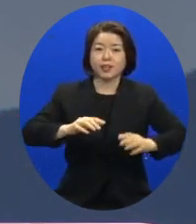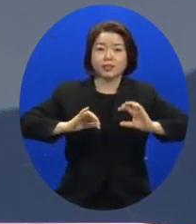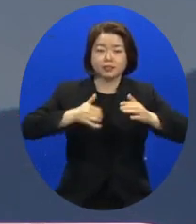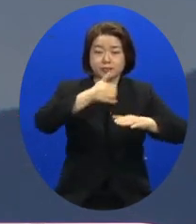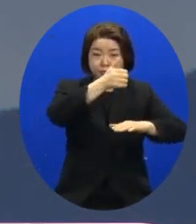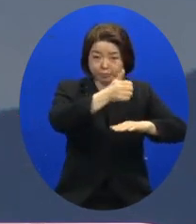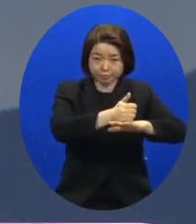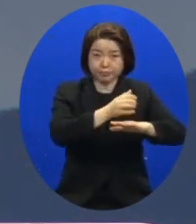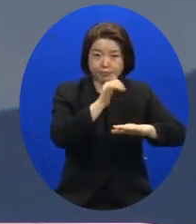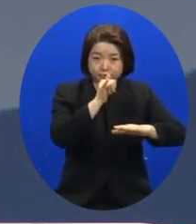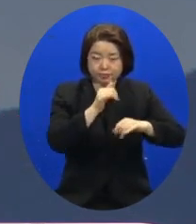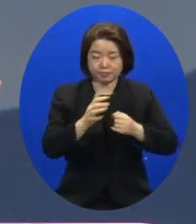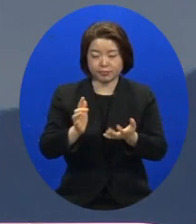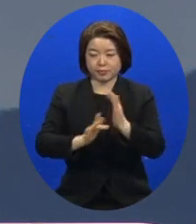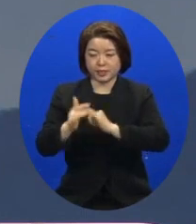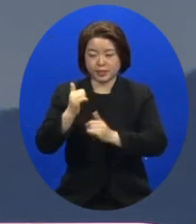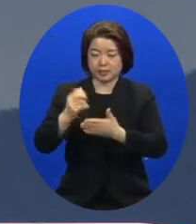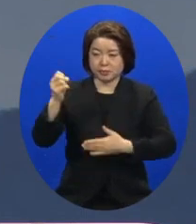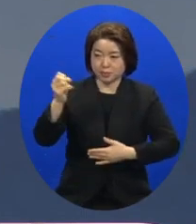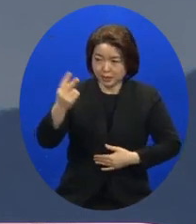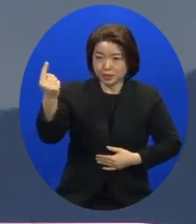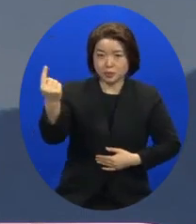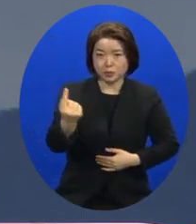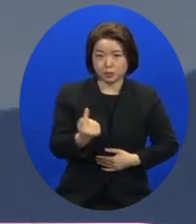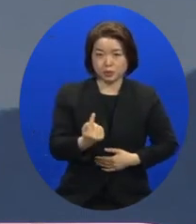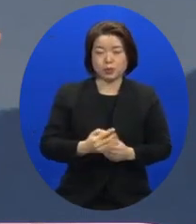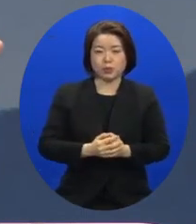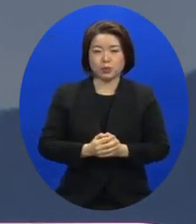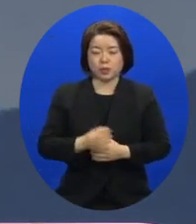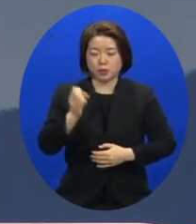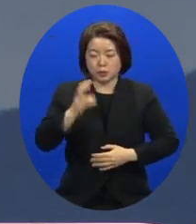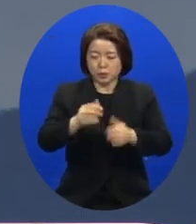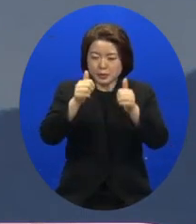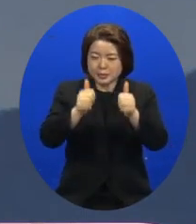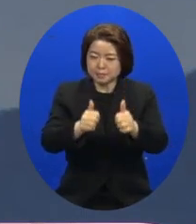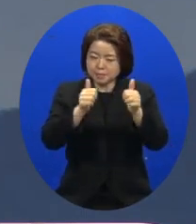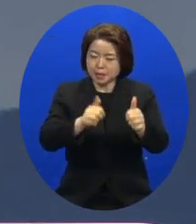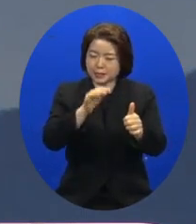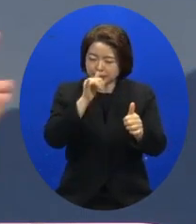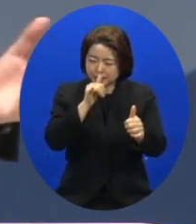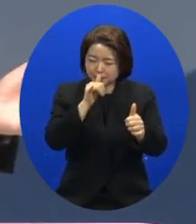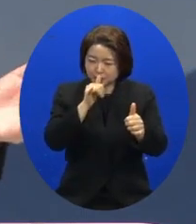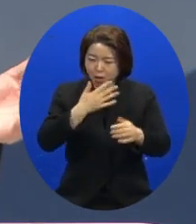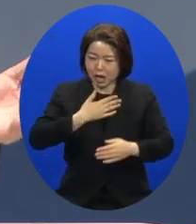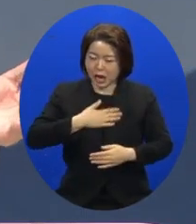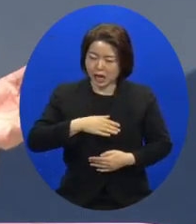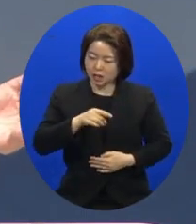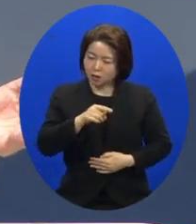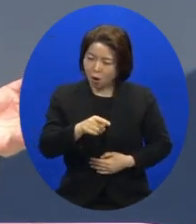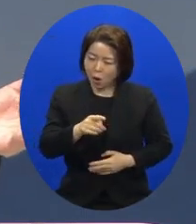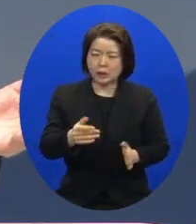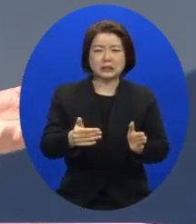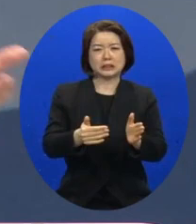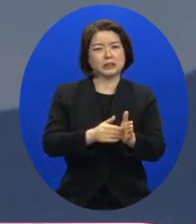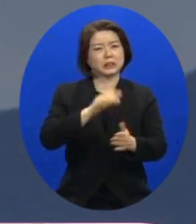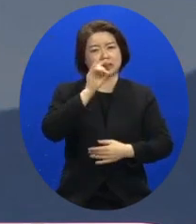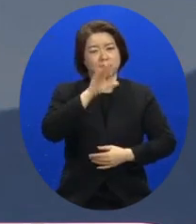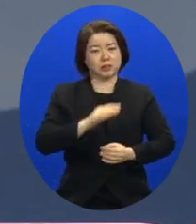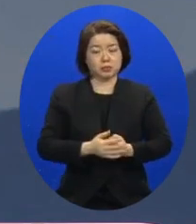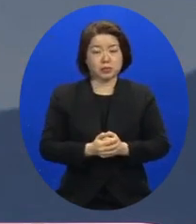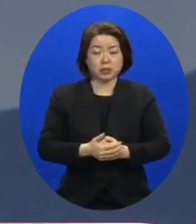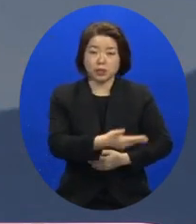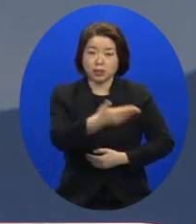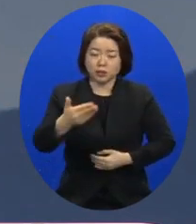있고 예수님은 재림에 오시고 그리고 심판이 있을 거라는 것을 아는 것에서 그치면 안 됩니다.